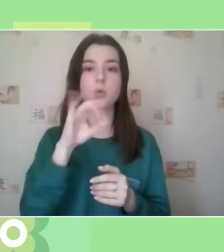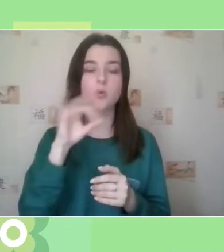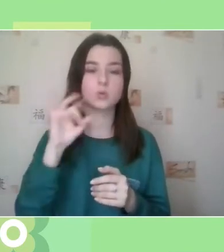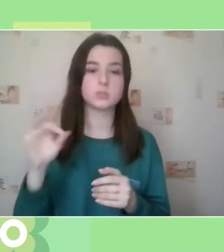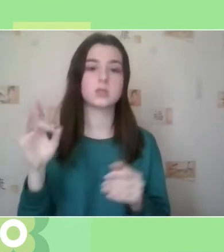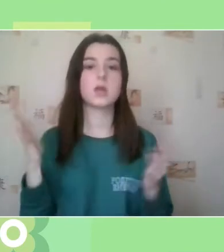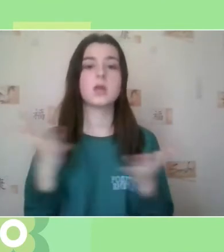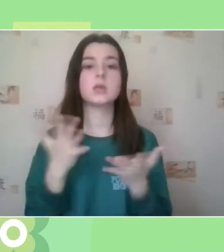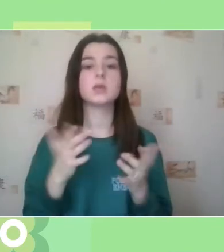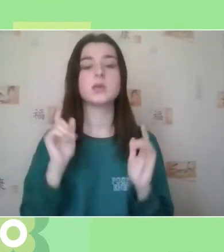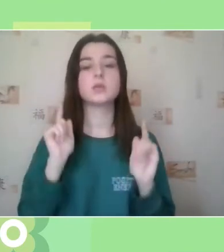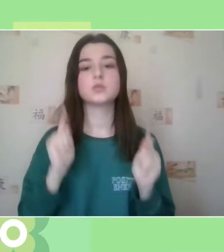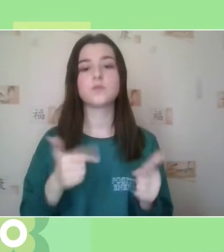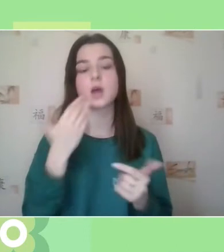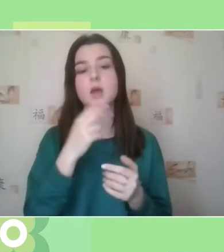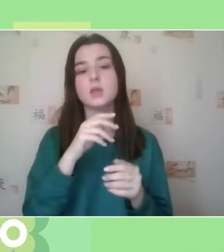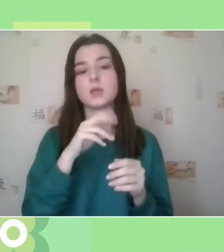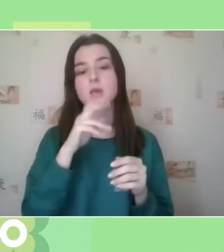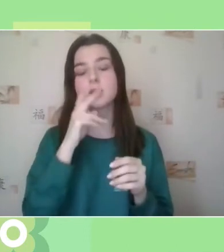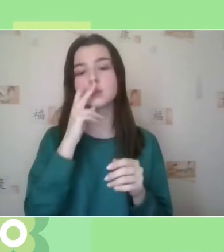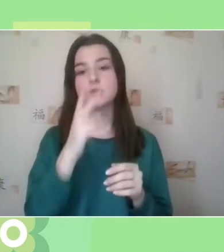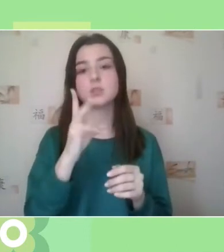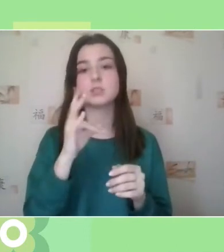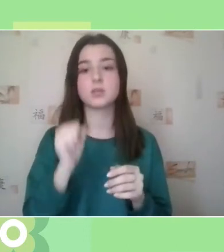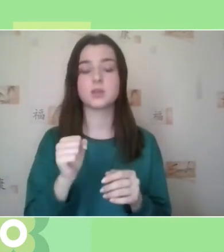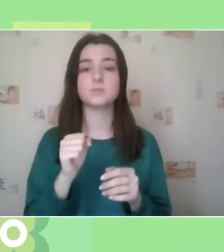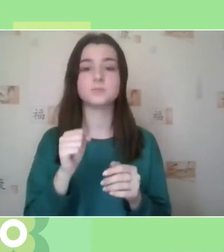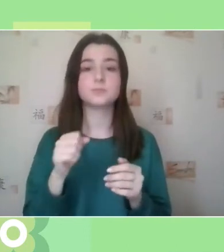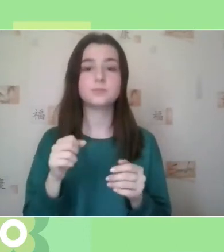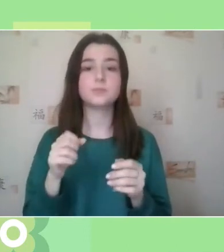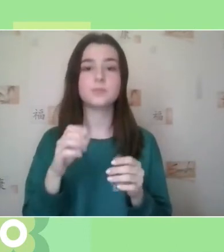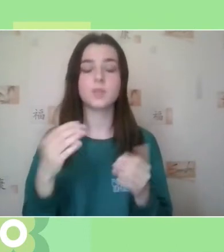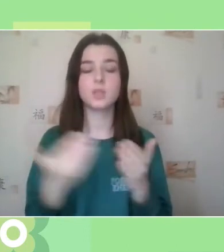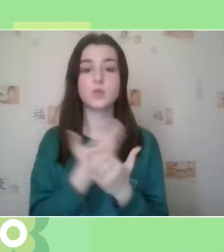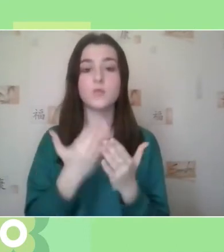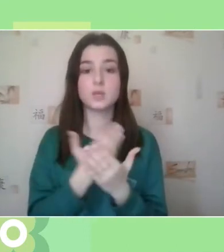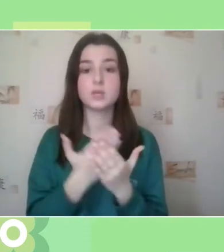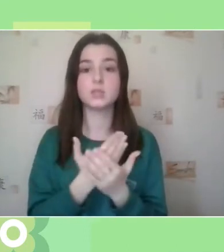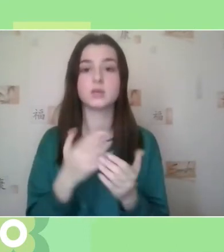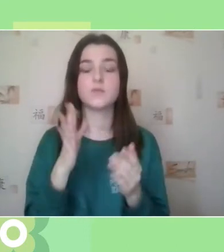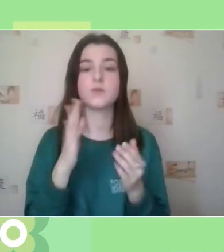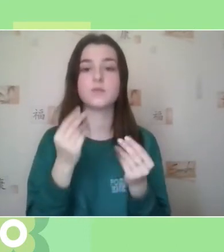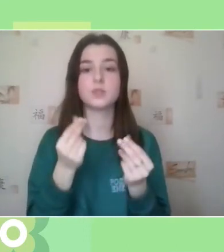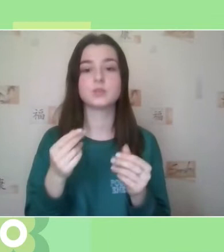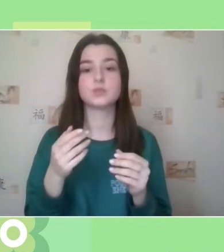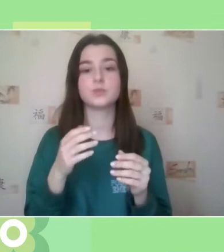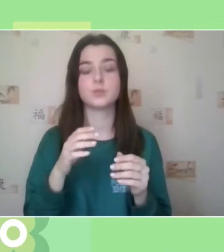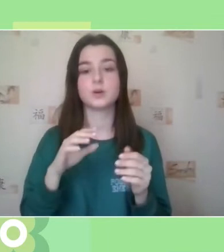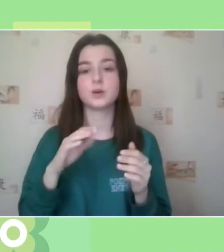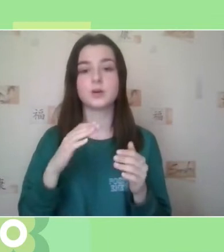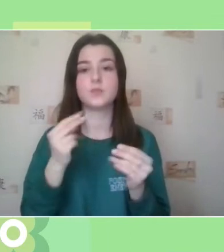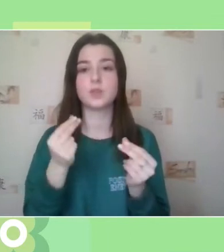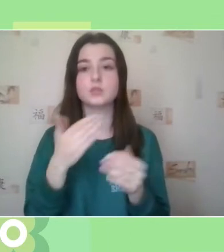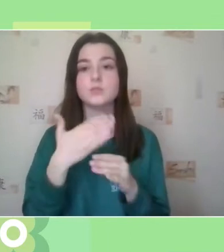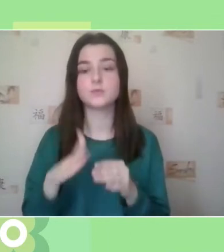дозволяє слідкувати за новинами в сфері, в тому числі, залучення фінансів. У них на головній сторінці, там по стрілочці, є така зелененька кнопочка,